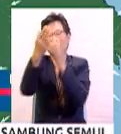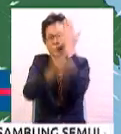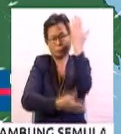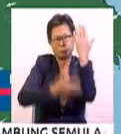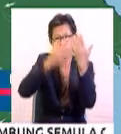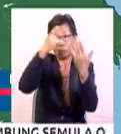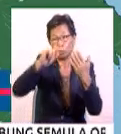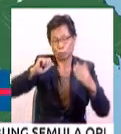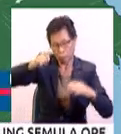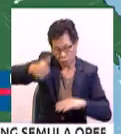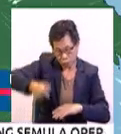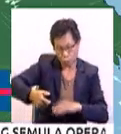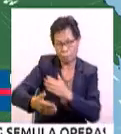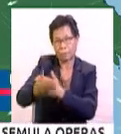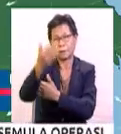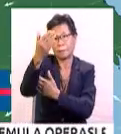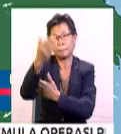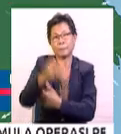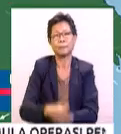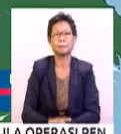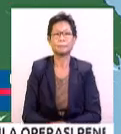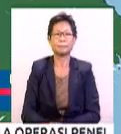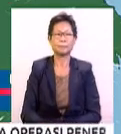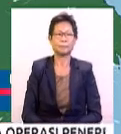Malaysia untuk esok pagi.